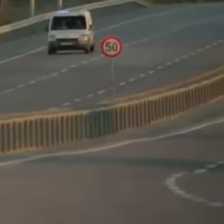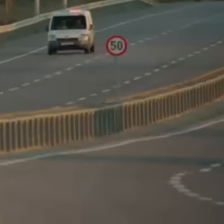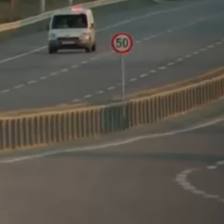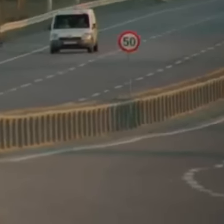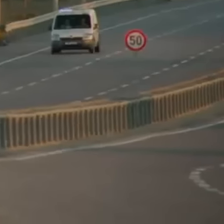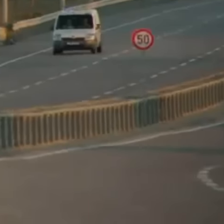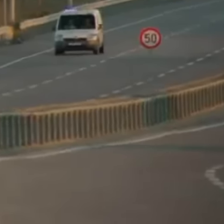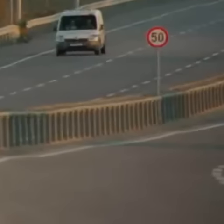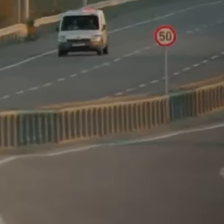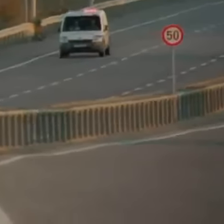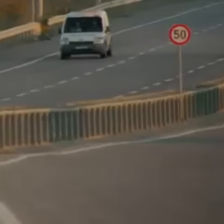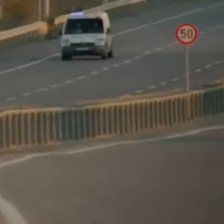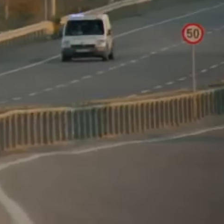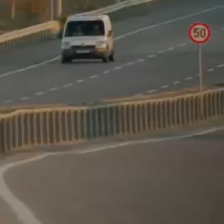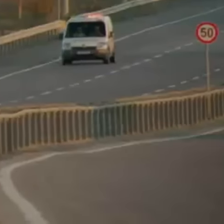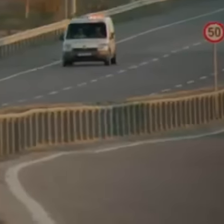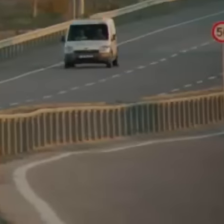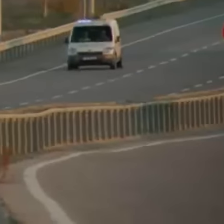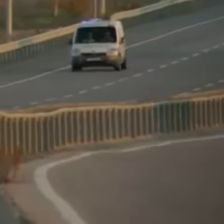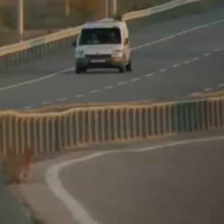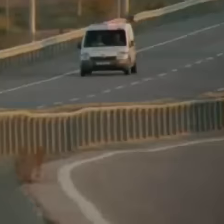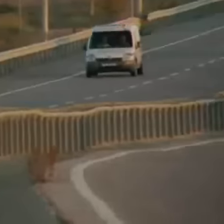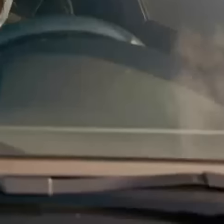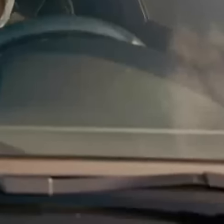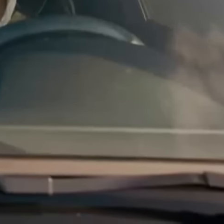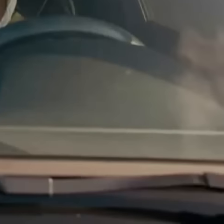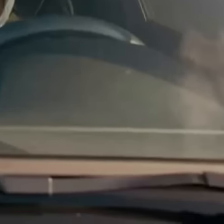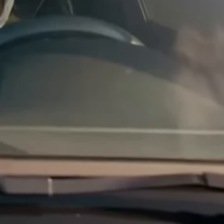Boş otoyolda sağ şeritten peş peşe gidiyorlar.